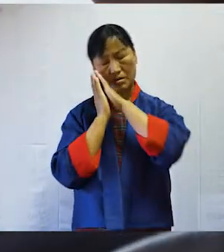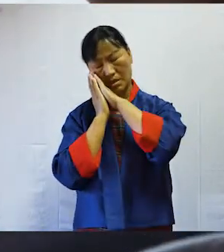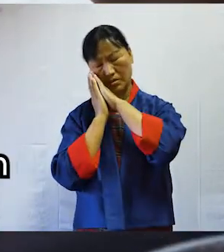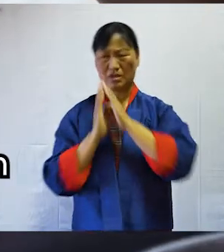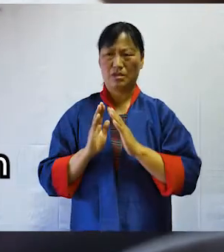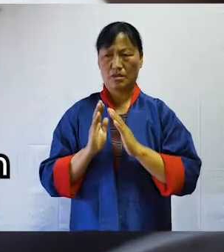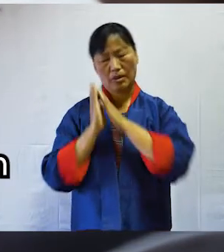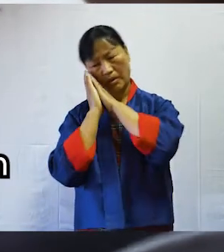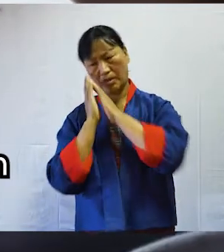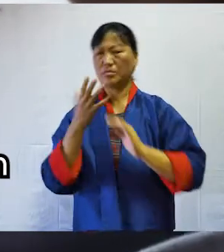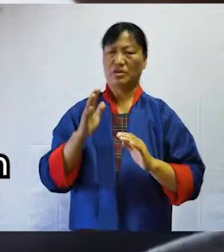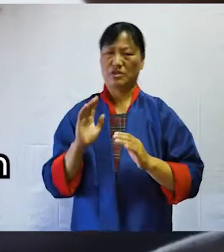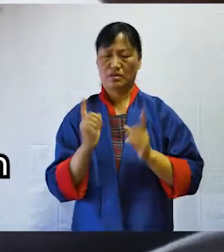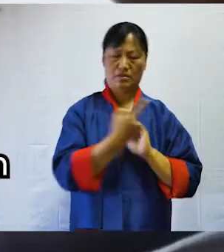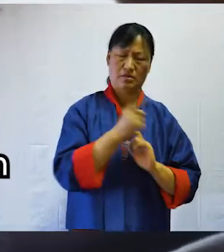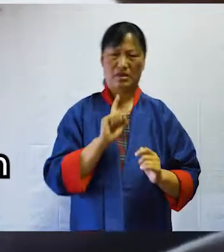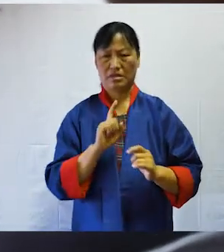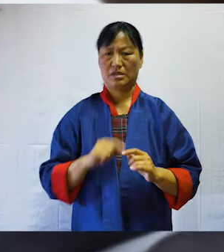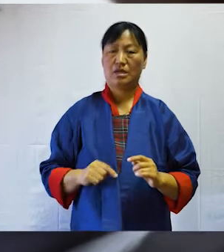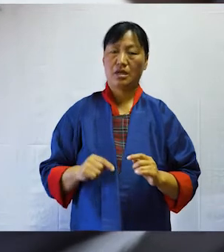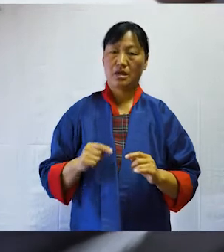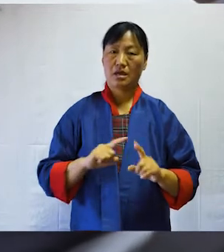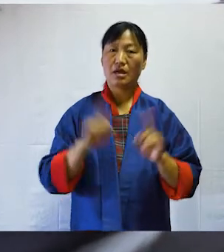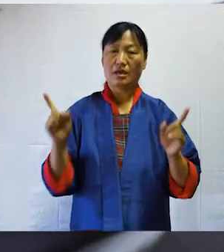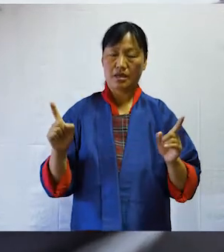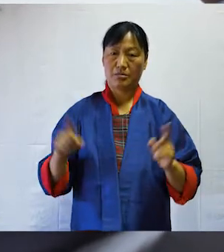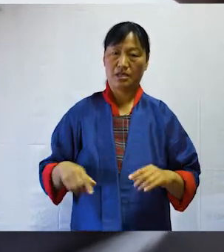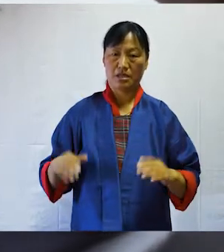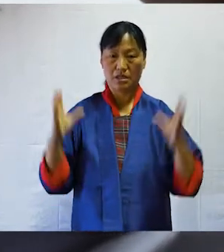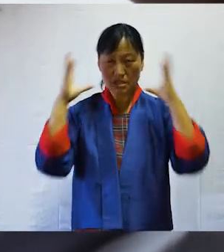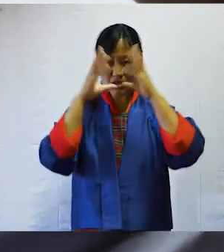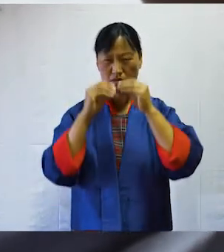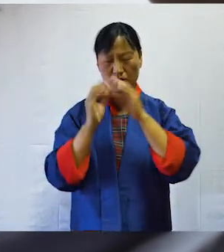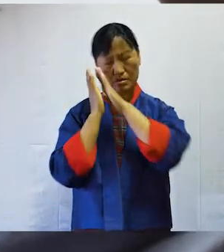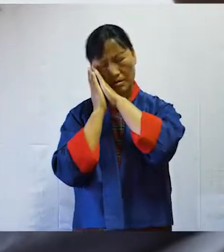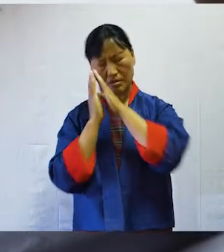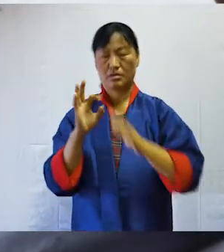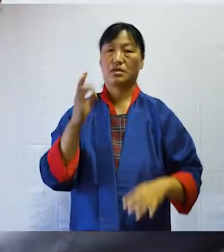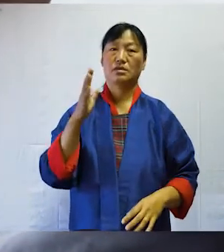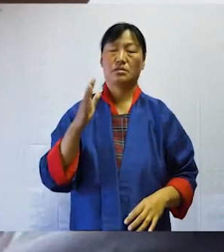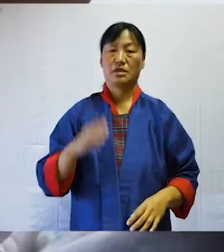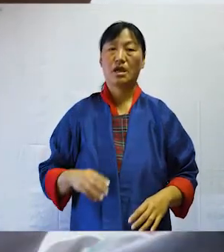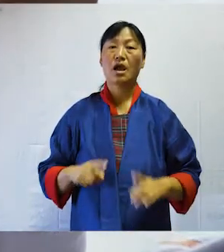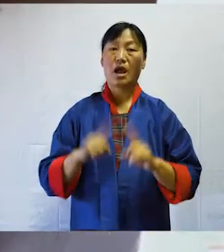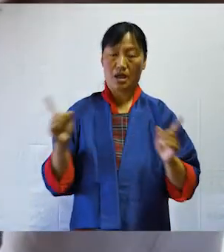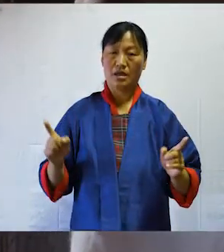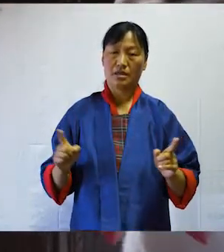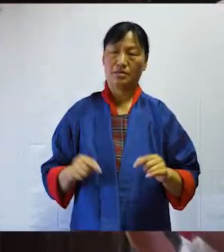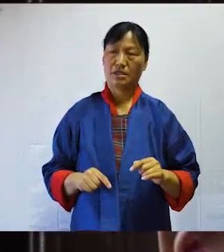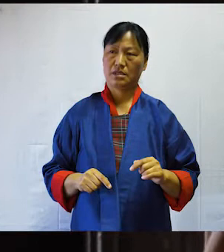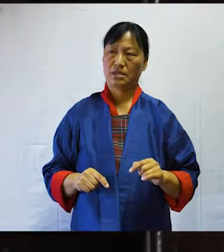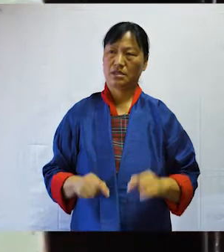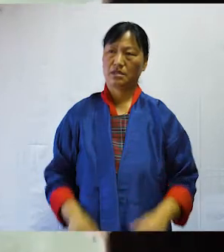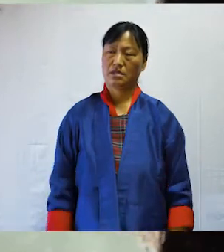पनि अब पोजिसन चेन्ज गरिरहनुपर्छ किनभने प्रेसर सो लाउने चान्सेस हुन्छ दिउँसो भयो राति भए पनि राति राम्रो सुत्न सक्दैन त्यही